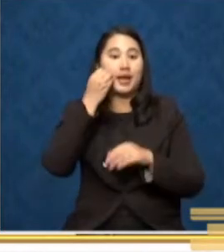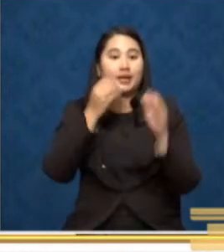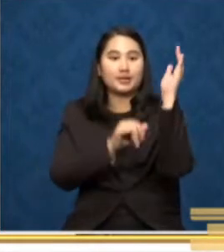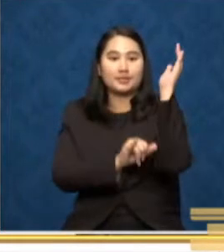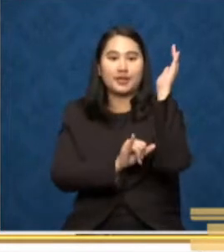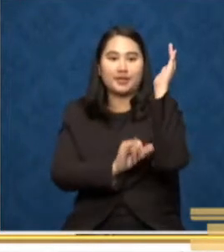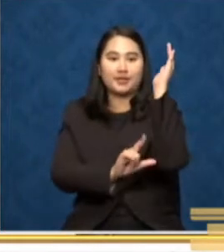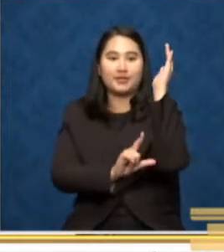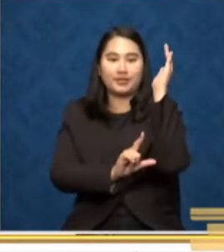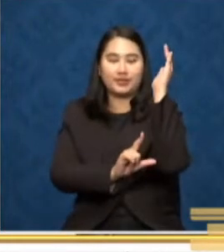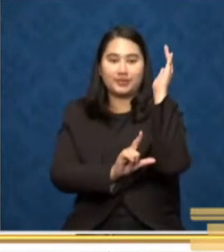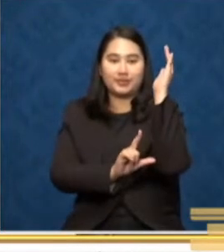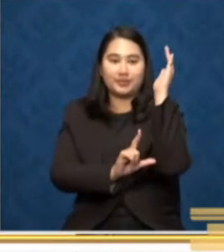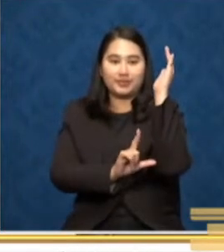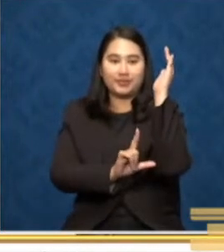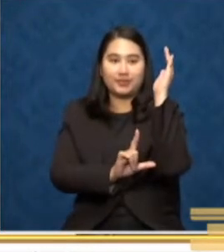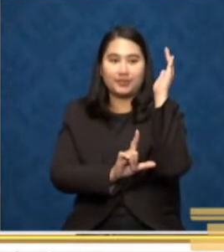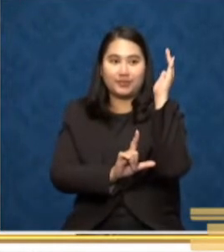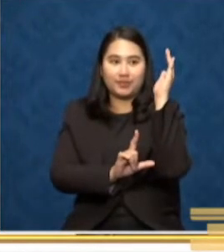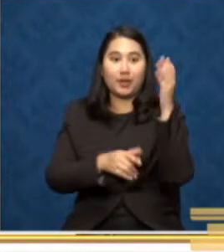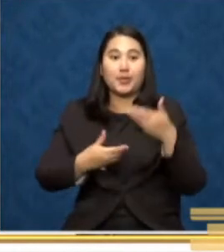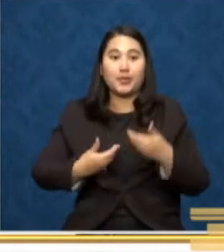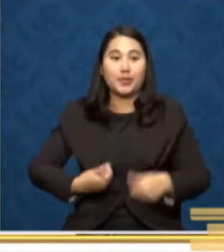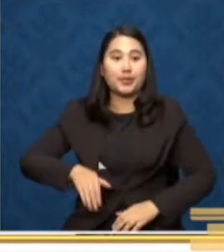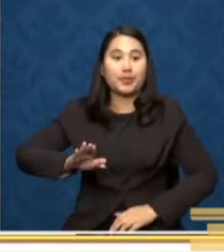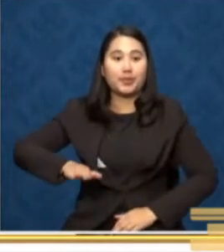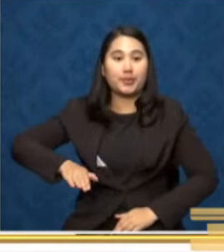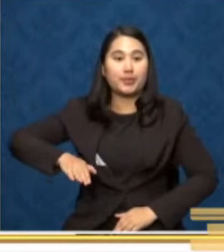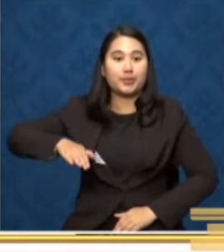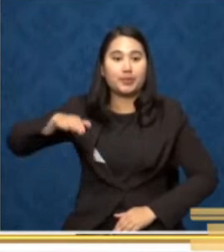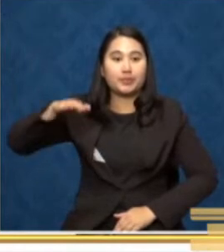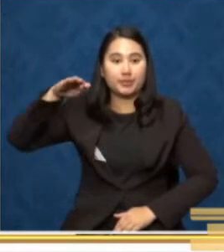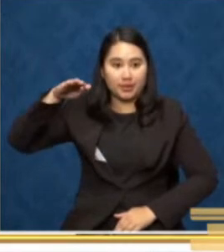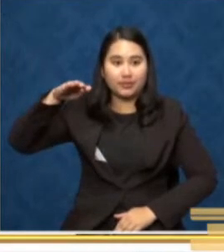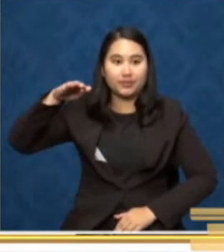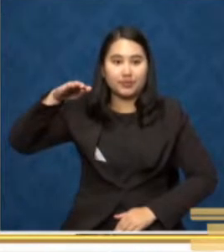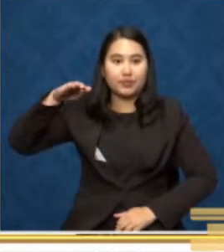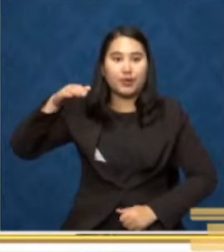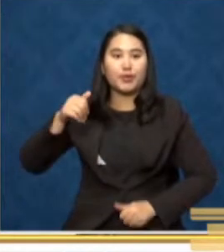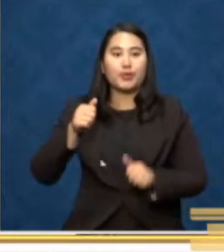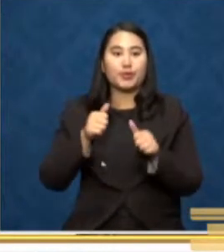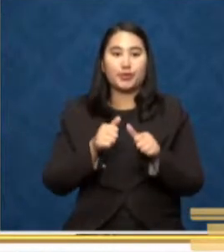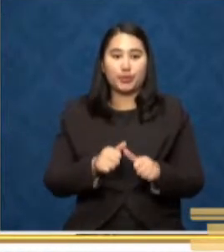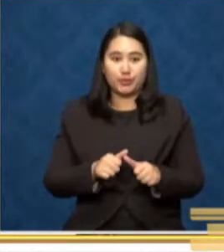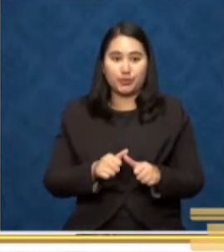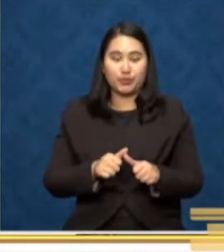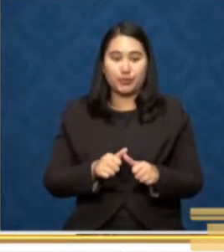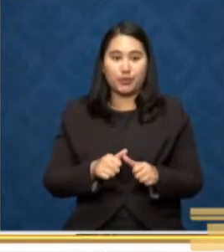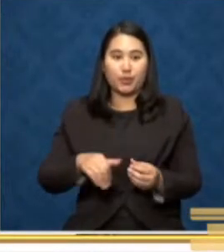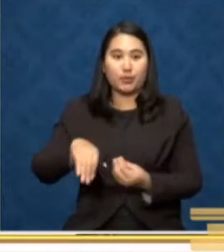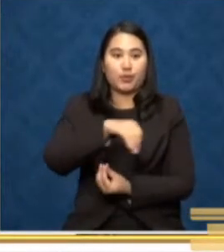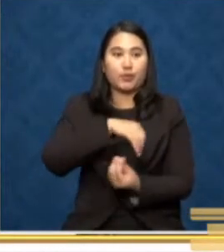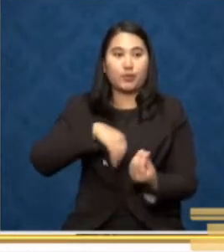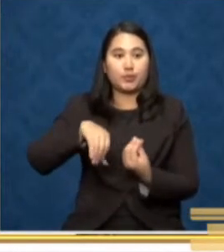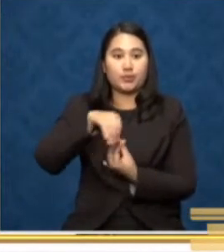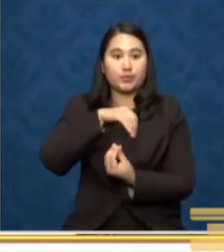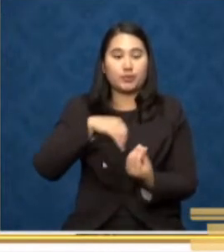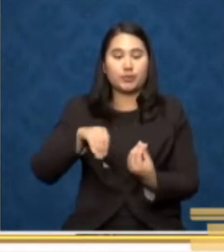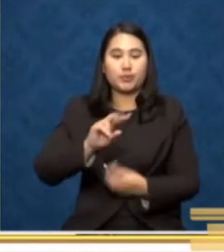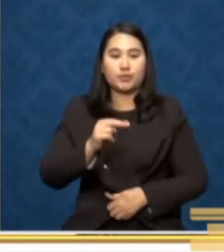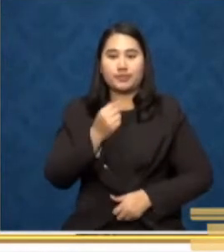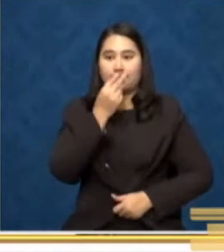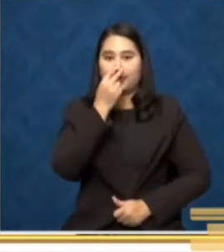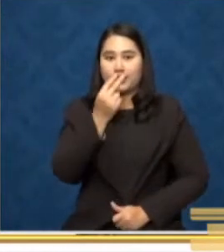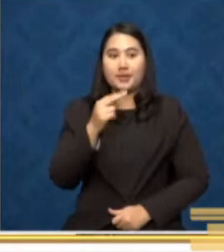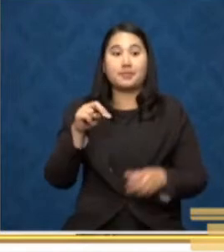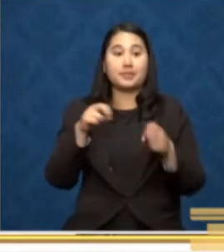และกว่าครึ่งชีวิตนะครับของผมเนี่ยผมอยู่ใช้ชีวิตอยู่กับสถานการณ์ความ